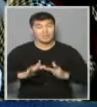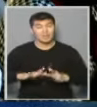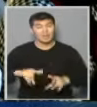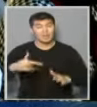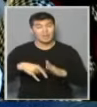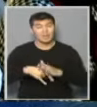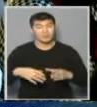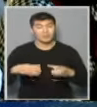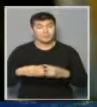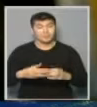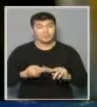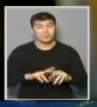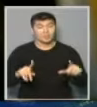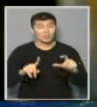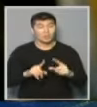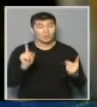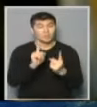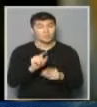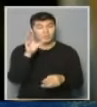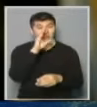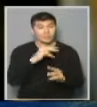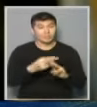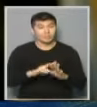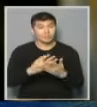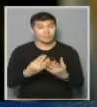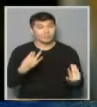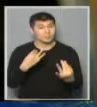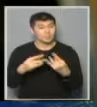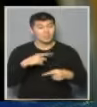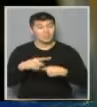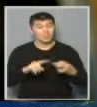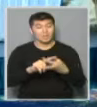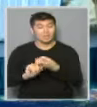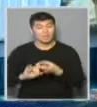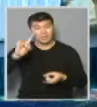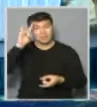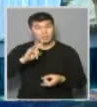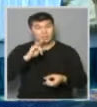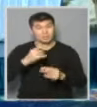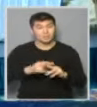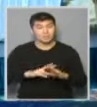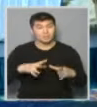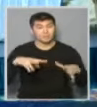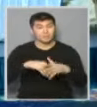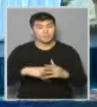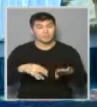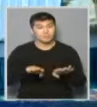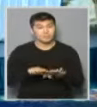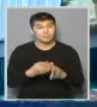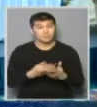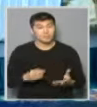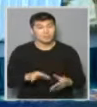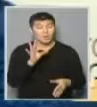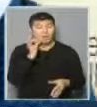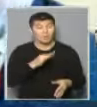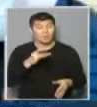нефтегазовой отрасли к слову такие встречи позволяют наладить диалог и обратную связь между казахстанской нефтесервисные отрасли